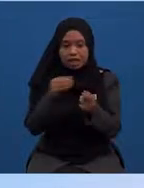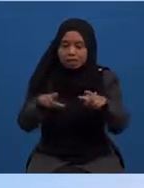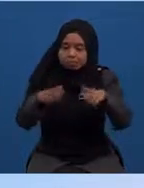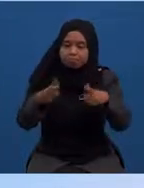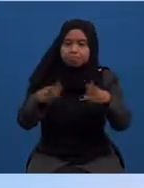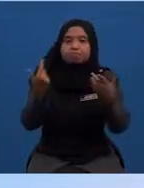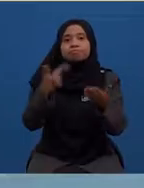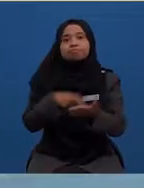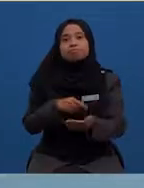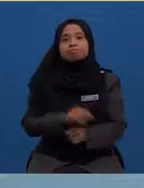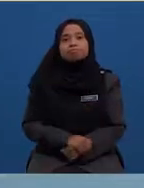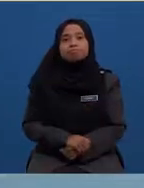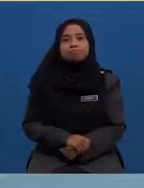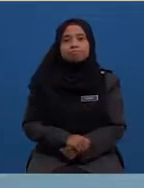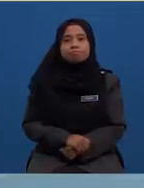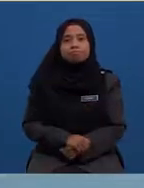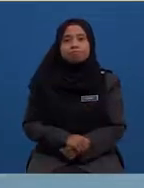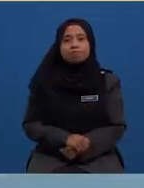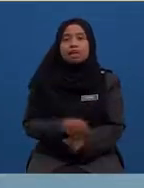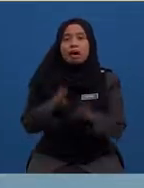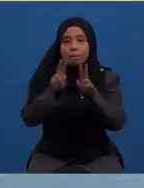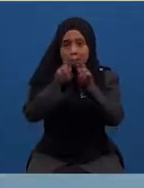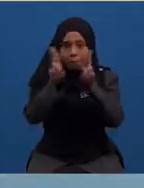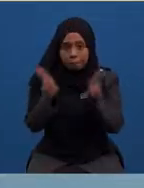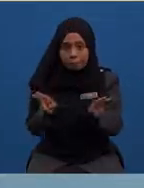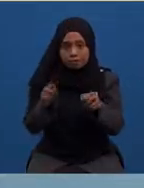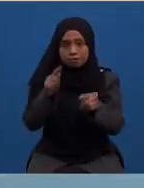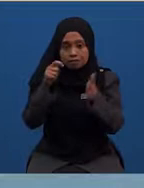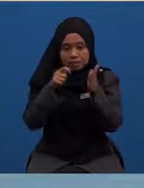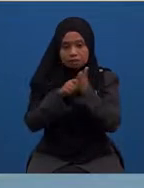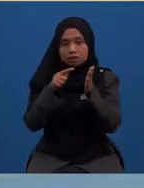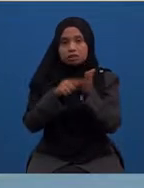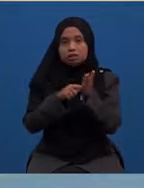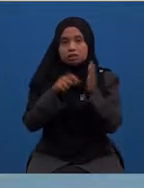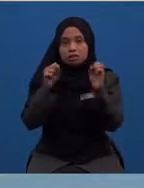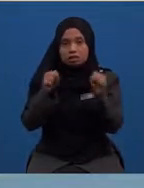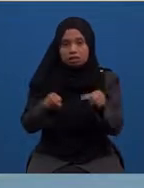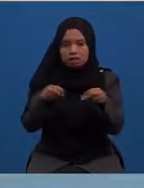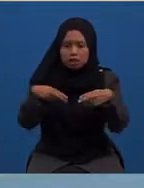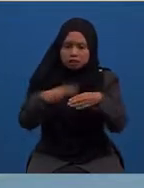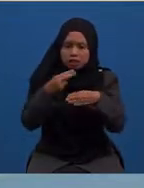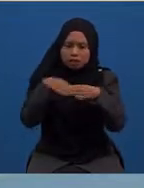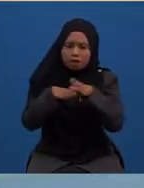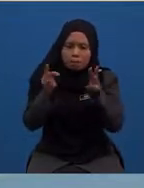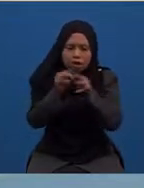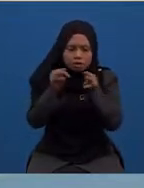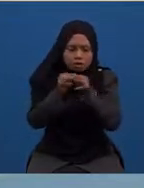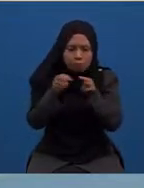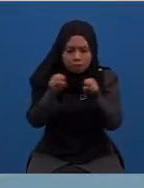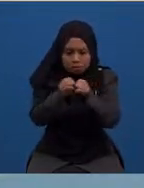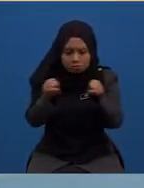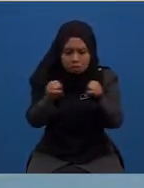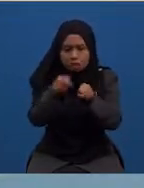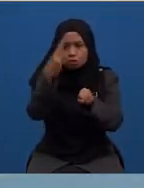lain-lain lagi. Ha, papan tanda ini dihasilkan dalam pelbagai saiz bagi